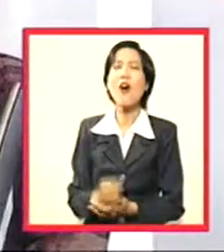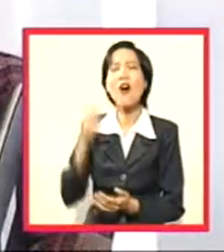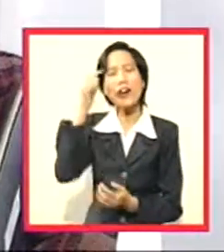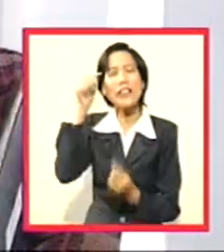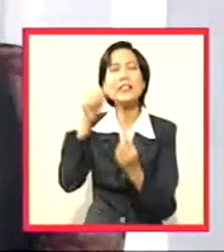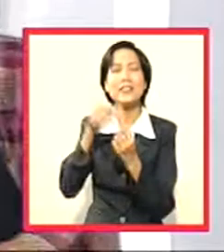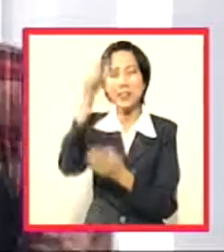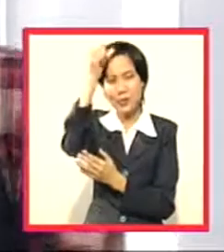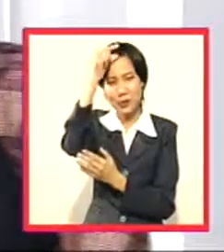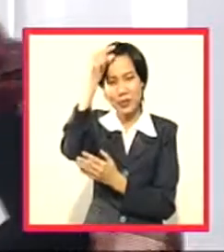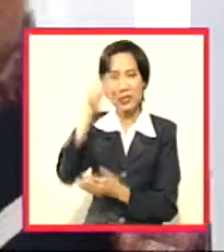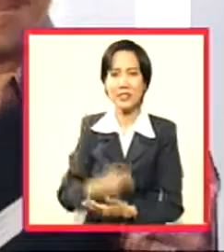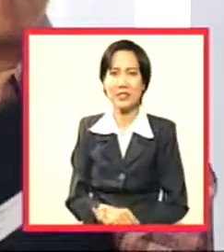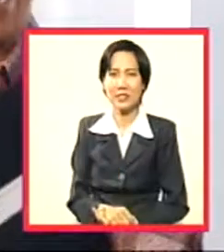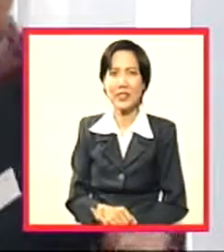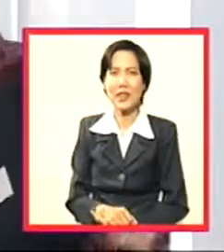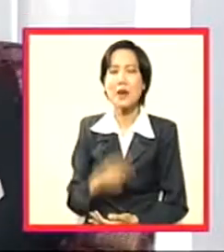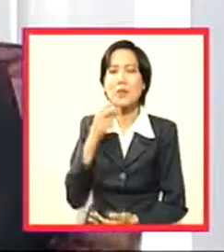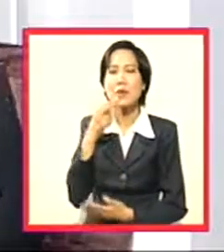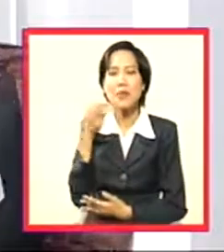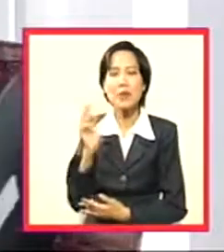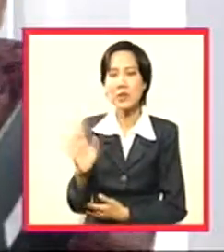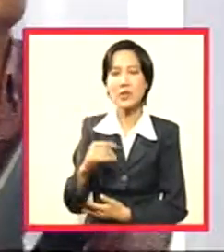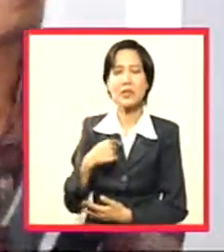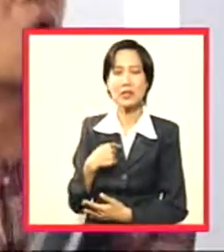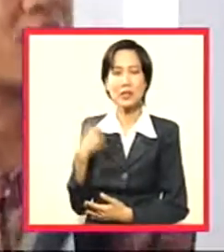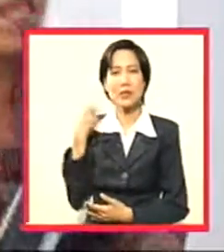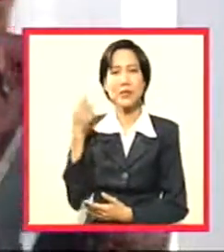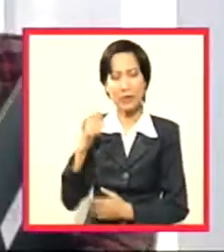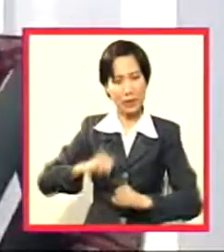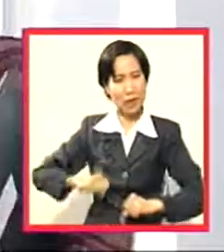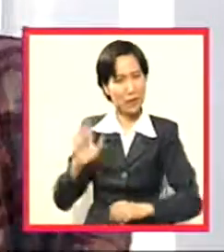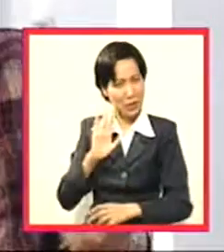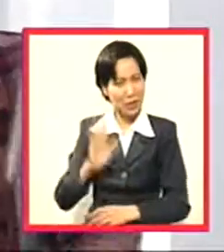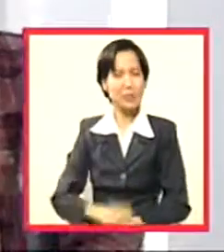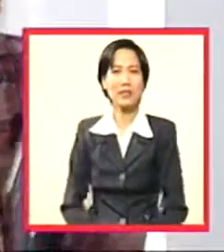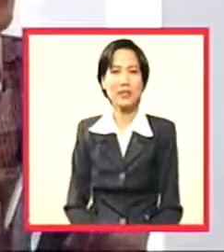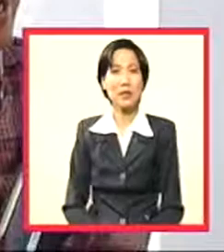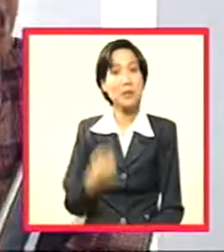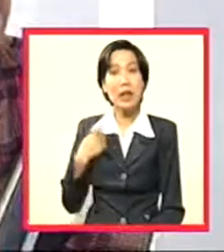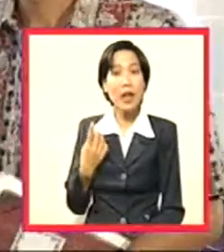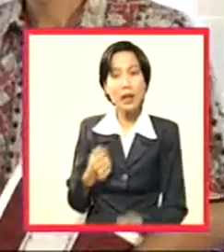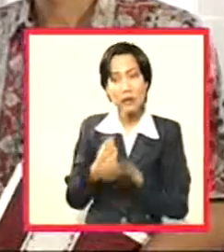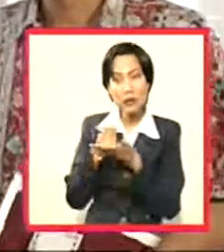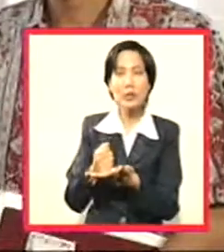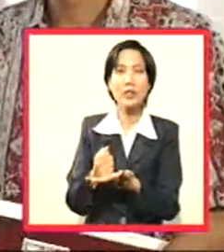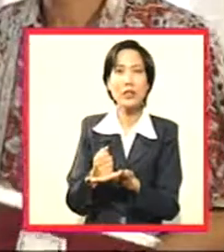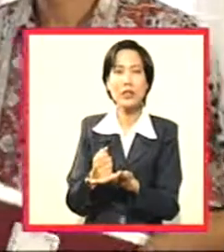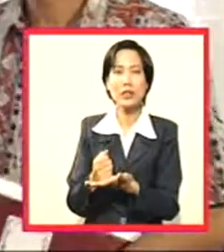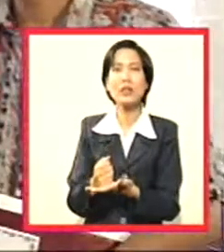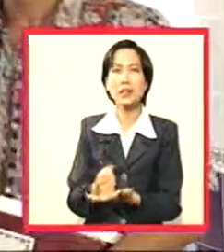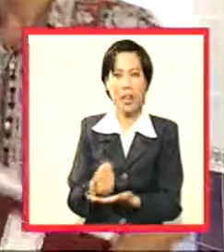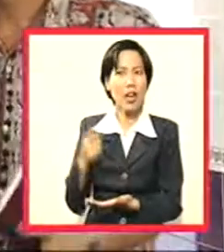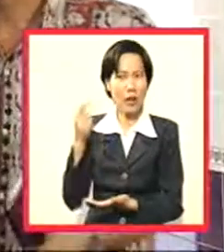ไงล่ะ เฮ้ยไม่ต้องมาทำเป็นปากหวานหรอกข้าไม่ใช่สาวๆนะโว้ยเฮ้ยมีอะไรให้ข้าช่วยว่ามาสิ พี่ก็รู้ทันอี